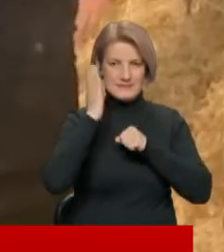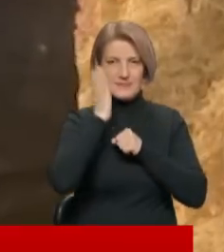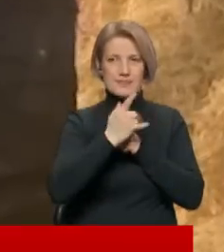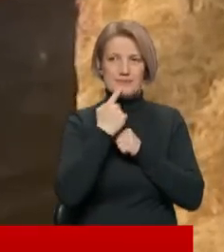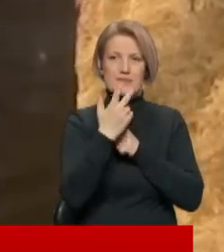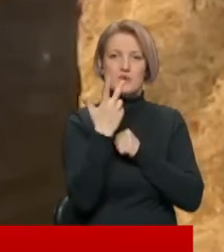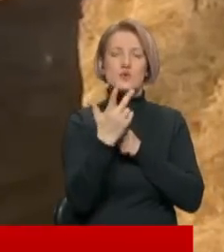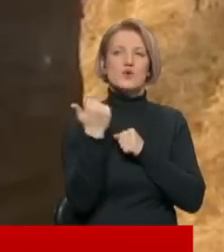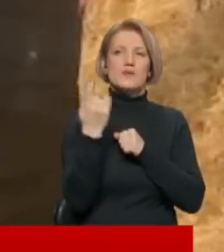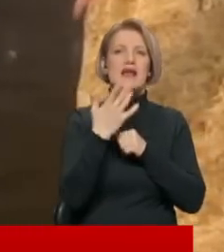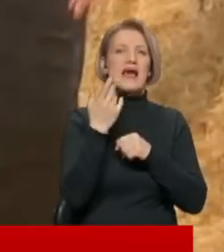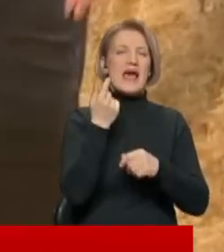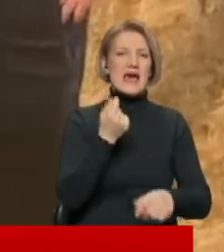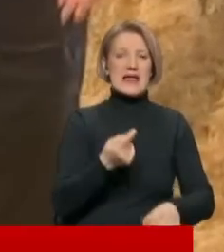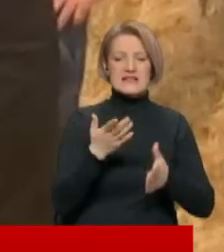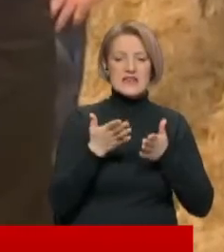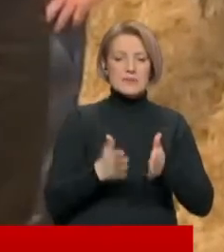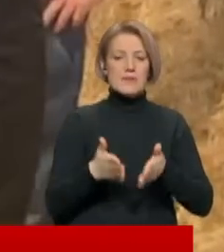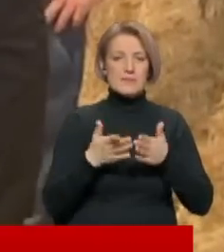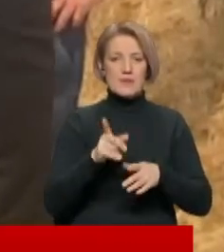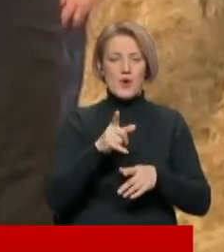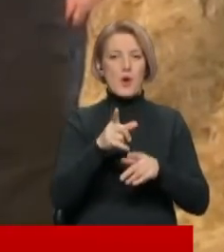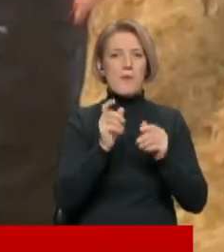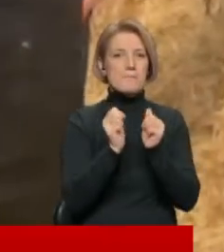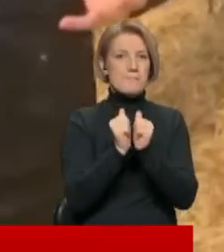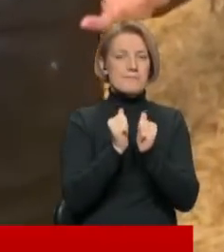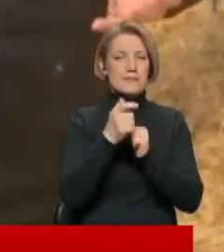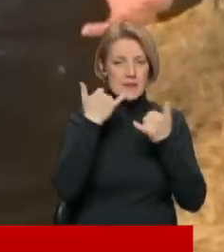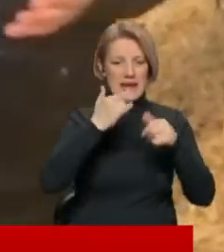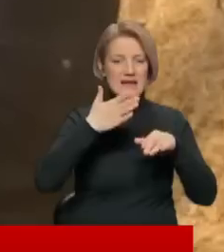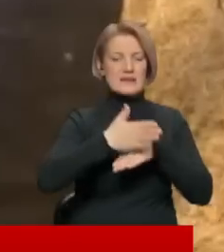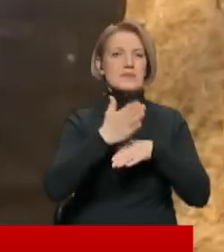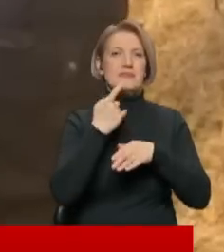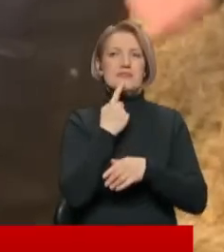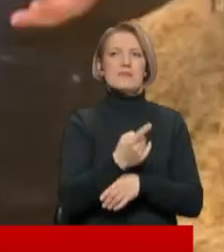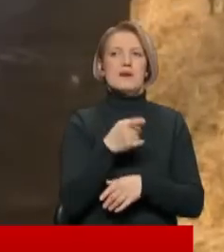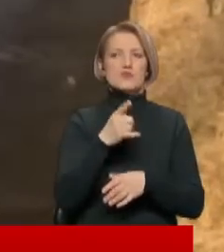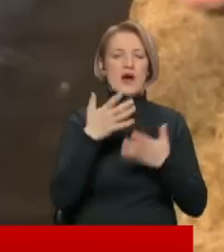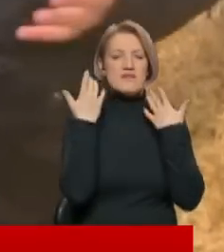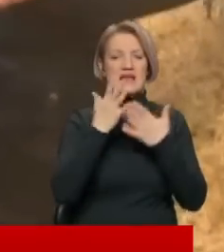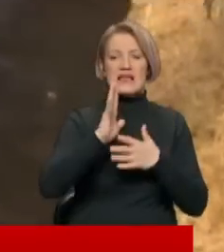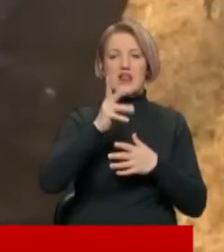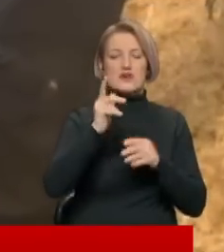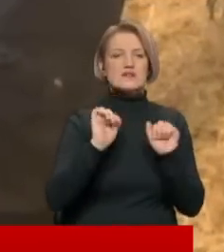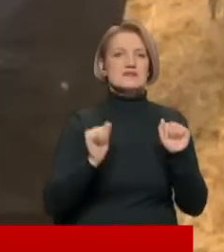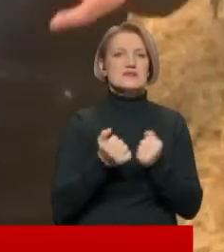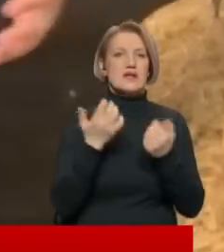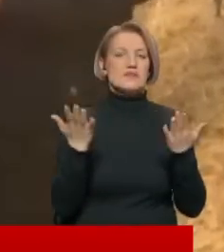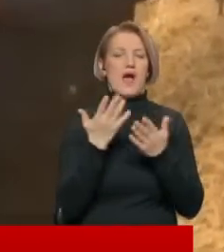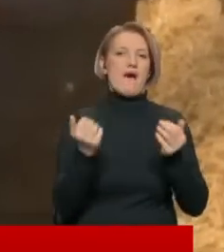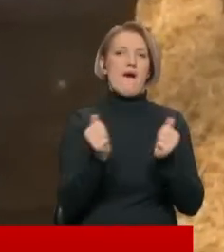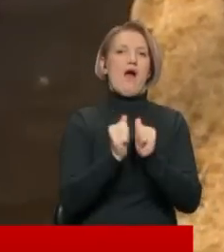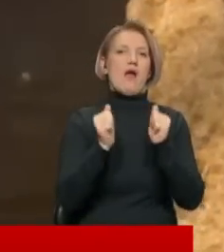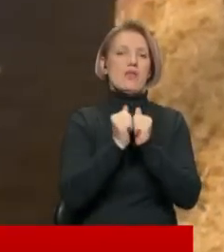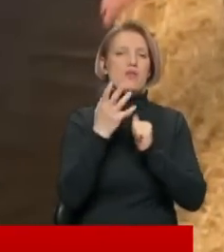üç tane en az yavrumun doğdu böyle kesime gitmez demek bu hayvancılıkta gelecekte sıkıntıları daha da